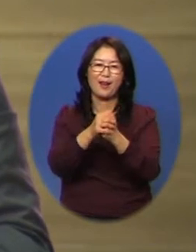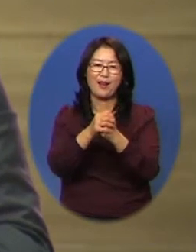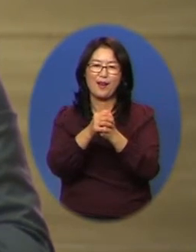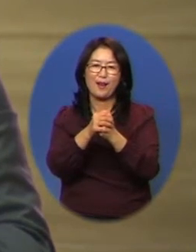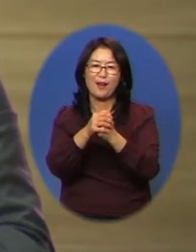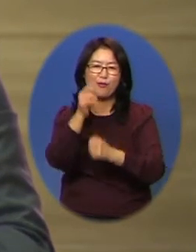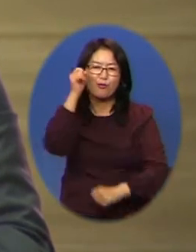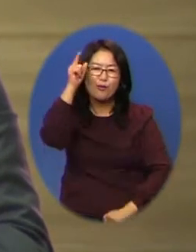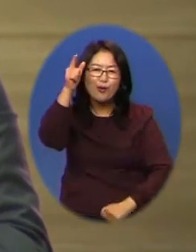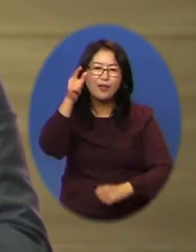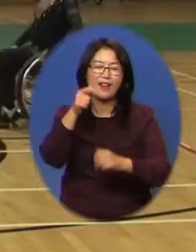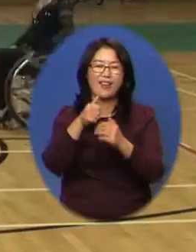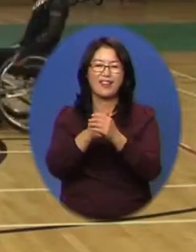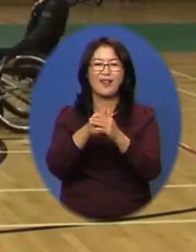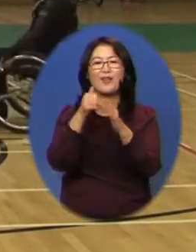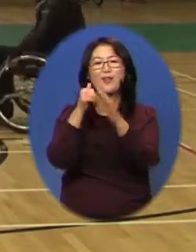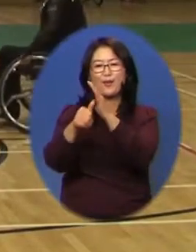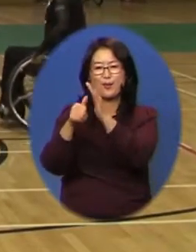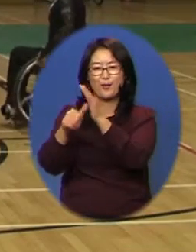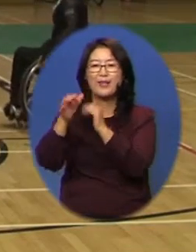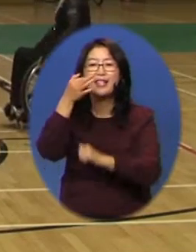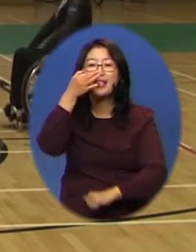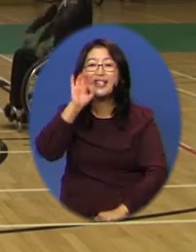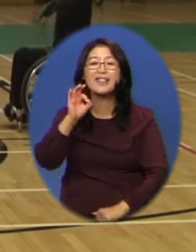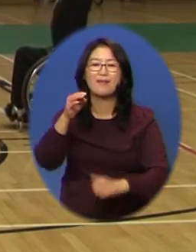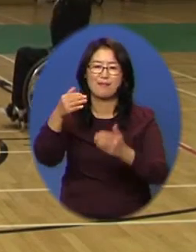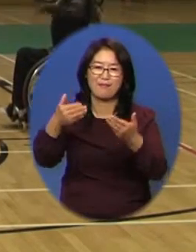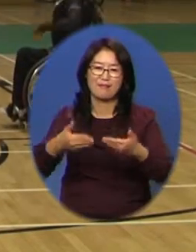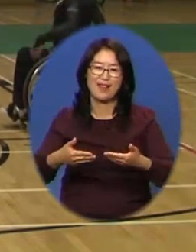정상급 선수로 인정받는 팀입니다.